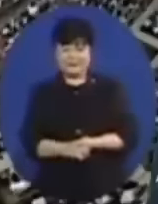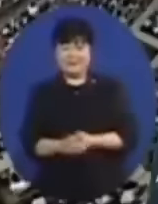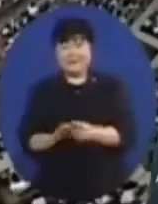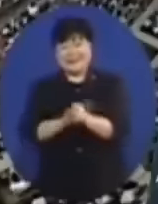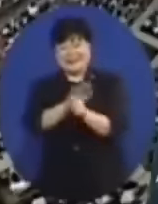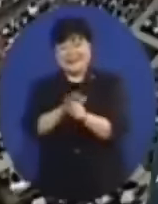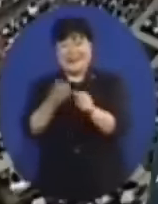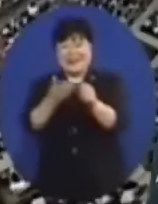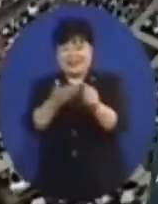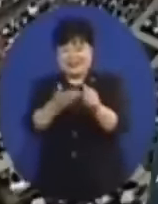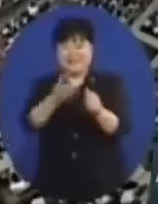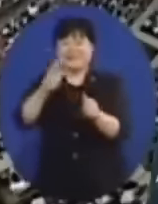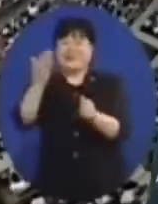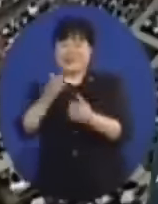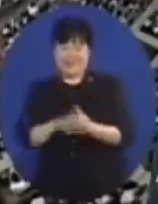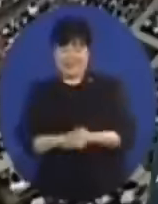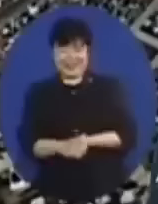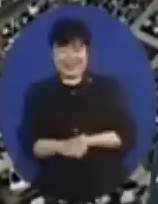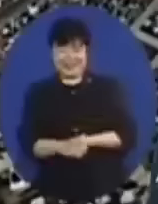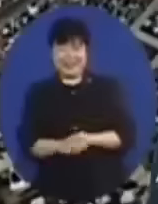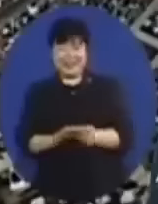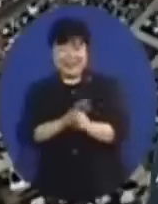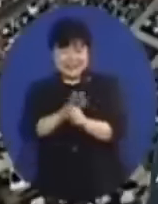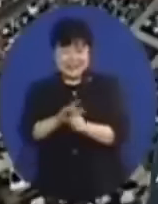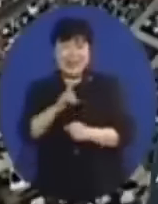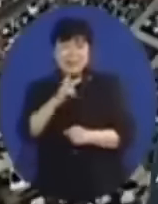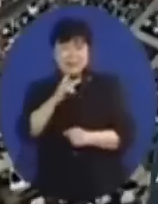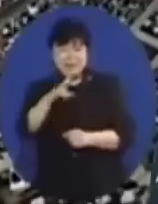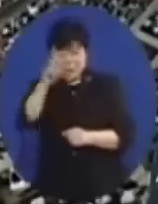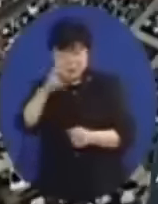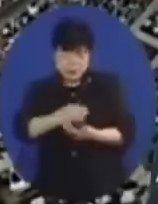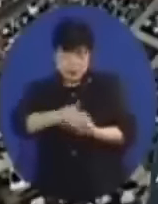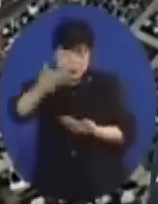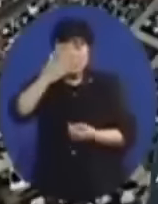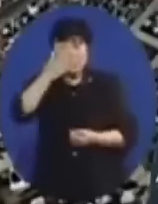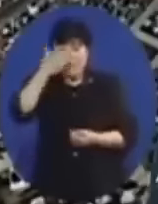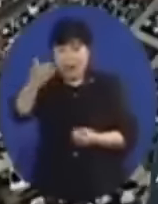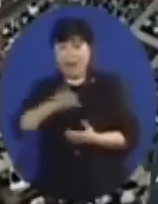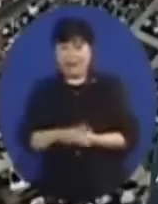사랑을 해야 되는 것입니다. 사랑만이 미움을 쫓아낼 수 있어요.